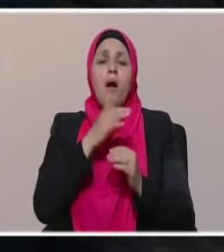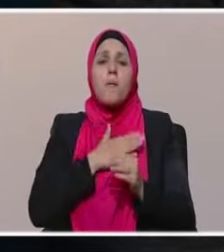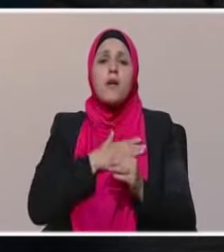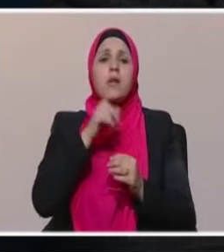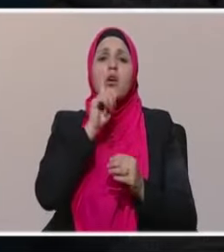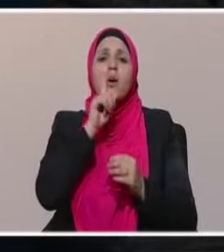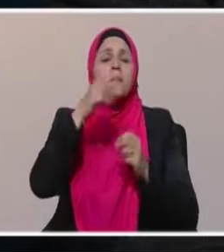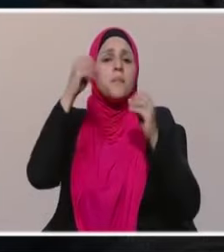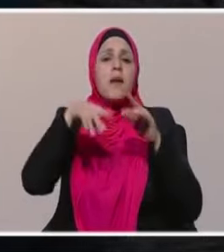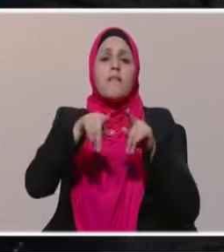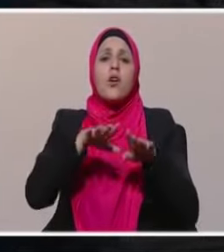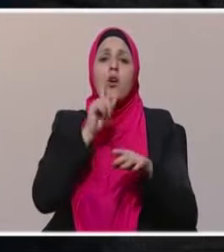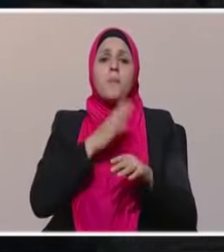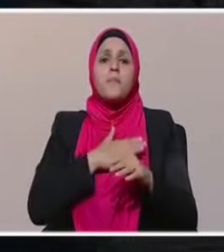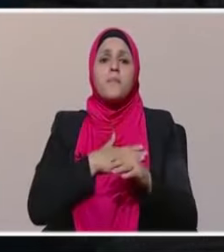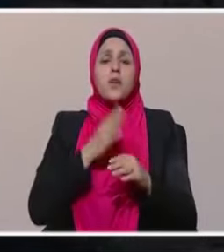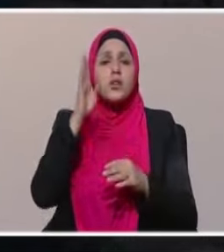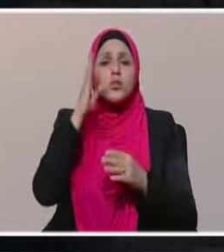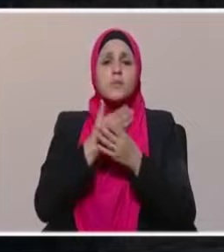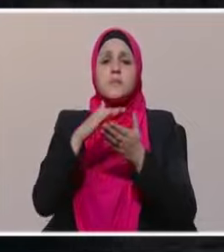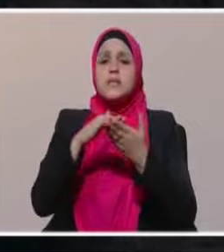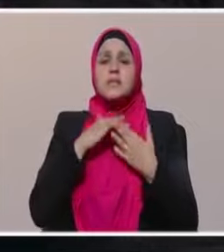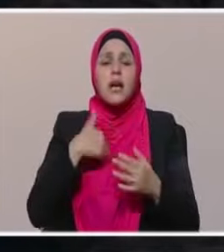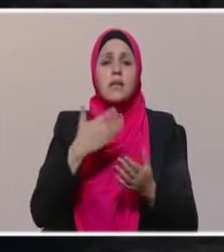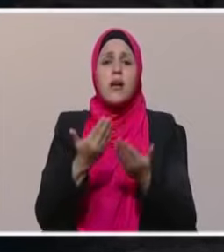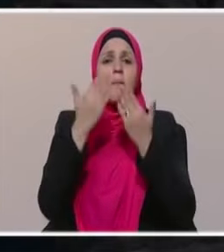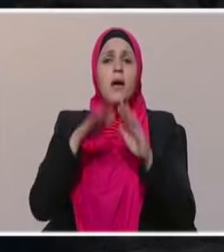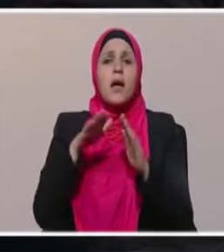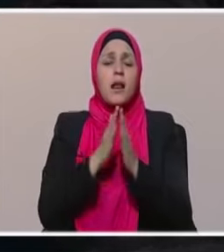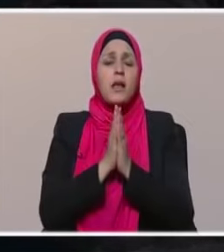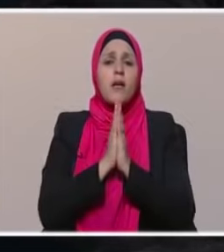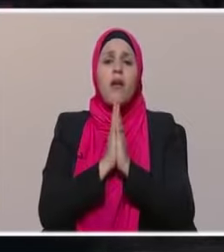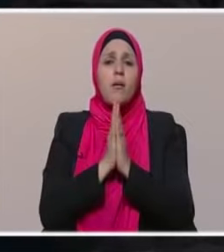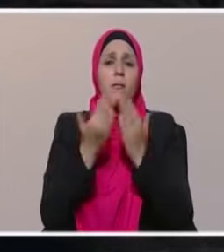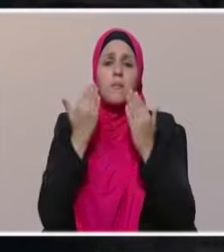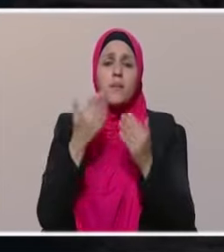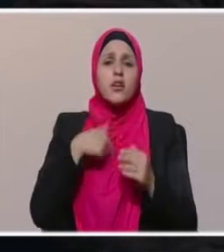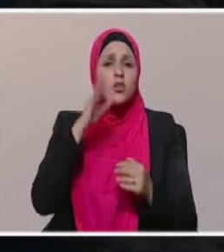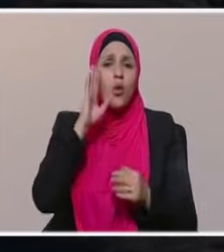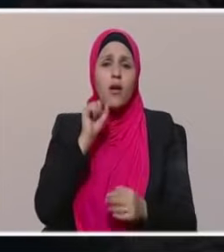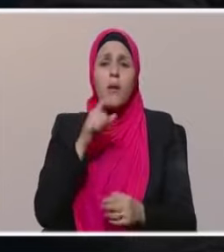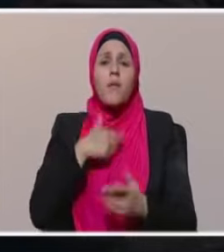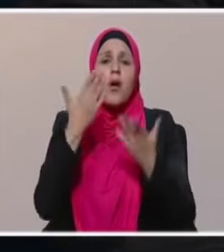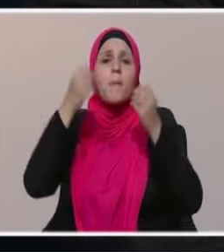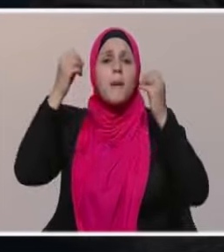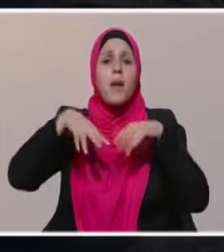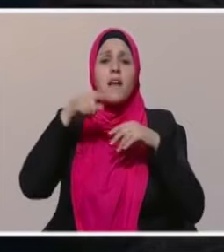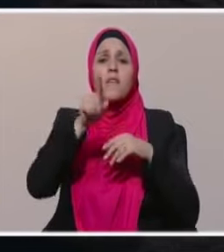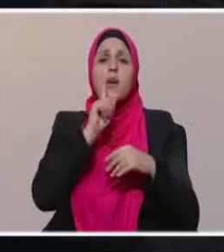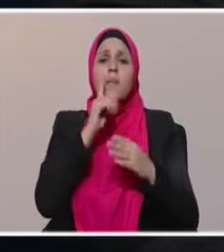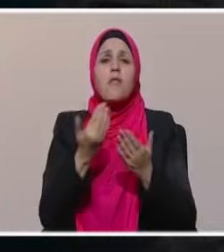فيك يا امي يا رب، زي ما ستروني وخلوني. ربنا يخليهم، ربنا يبارك لي فيك يا